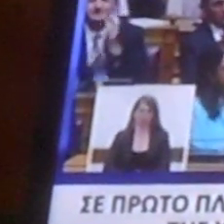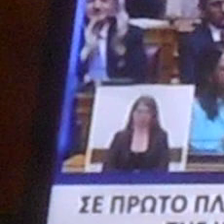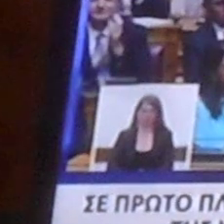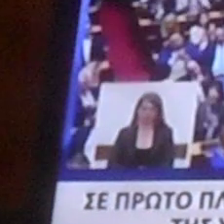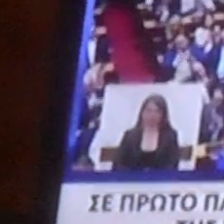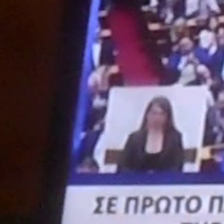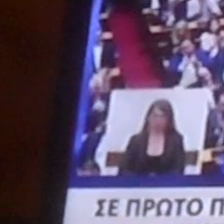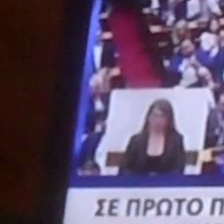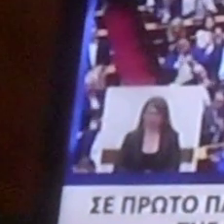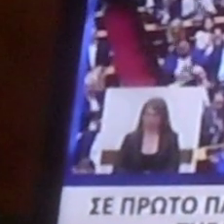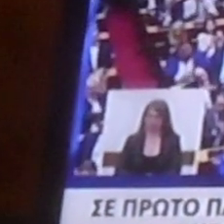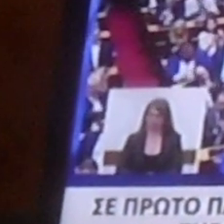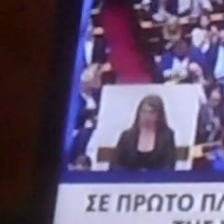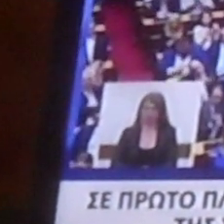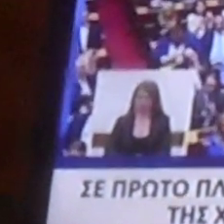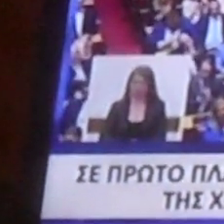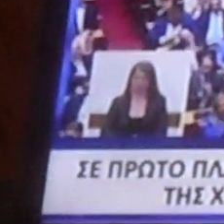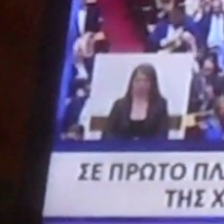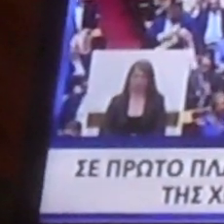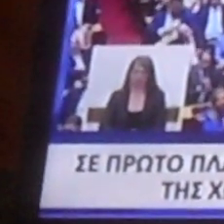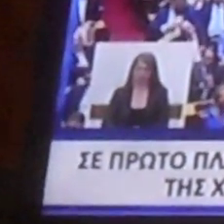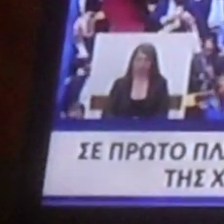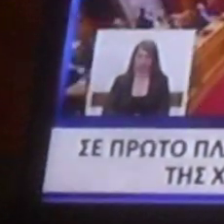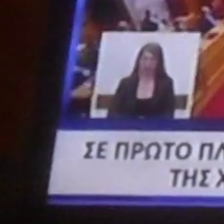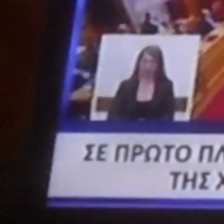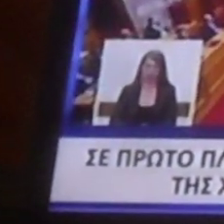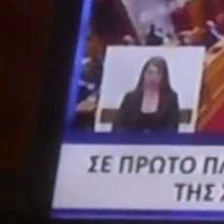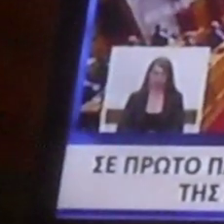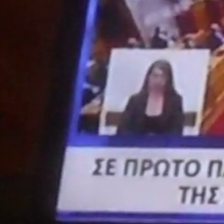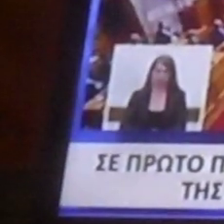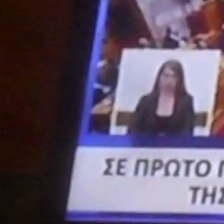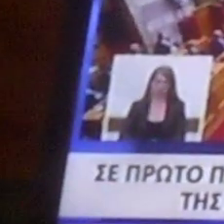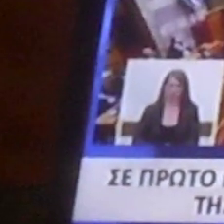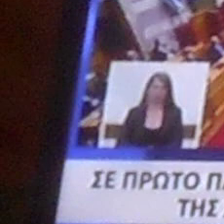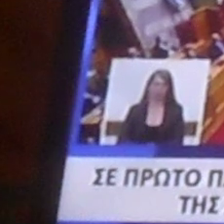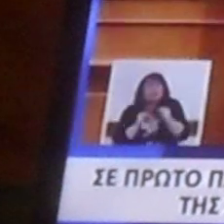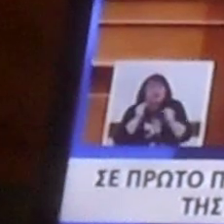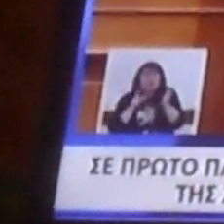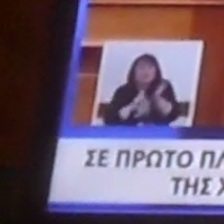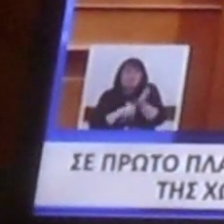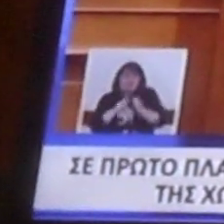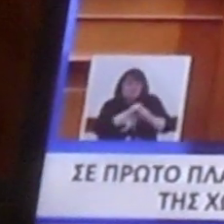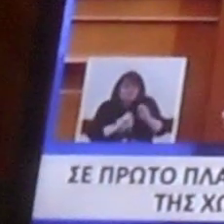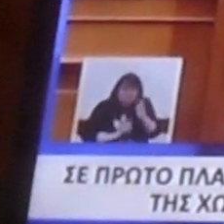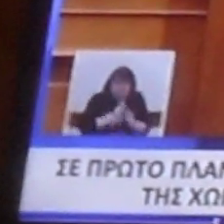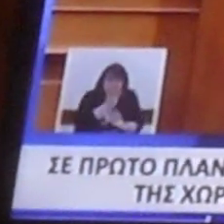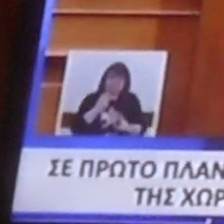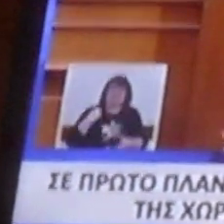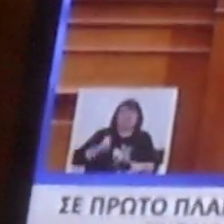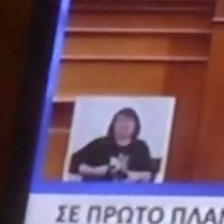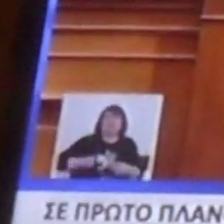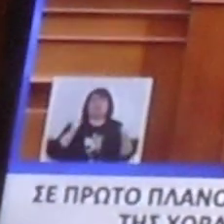το μέλος της πρέσβης. Πέρασα πολλές ώρες εντός του κοινοβουλίου για όλο αυτό που γίνεται μέσα σε αυτό το κτίριο.